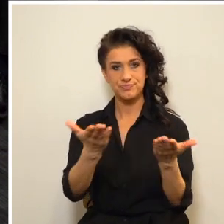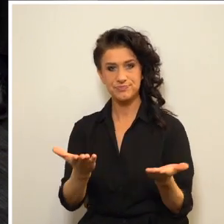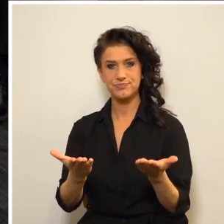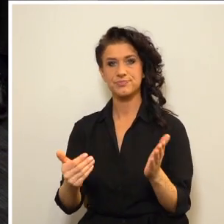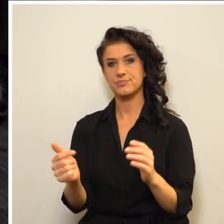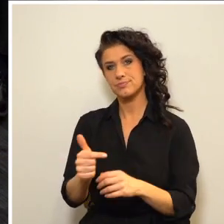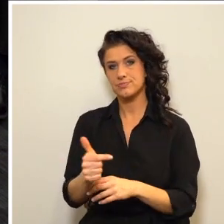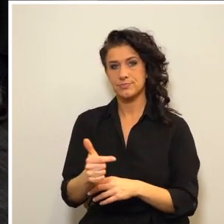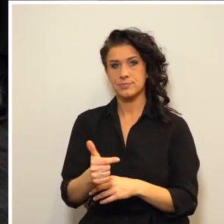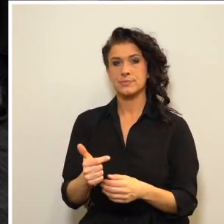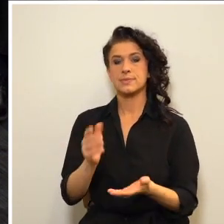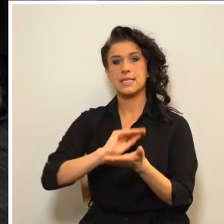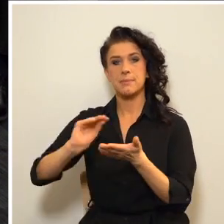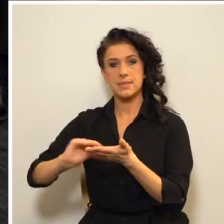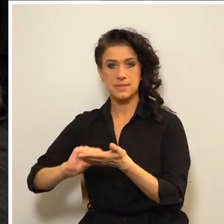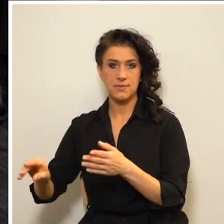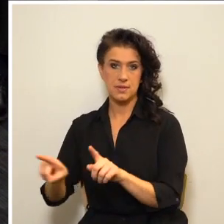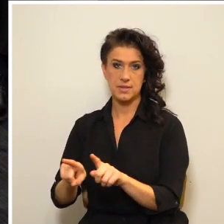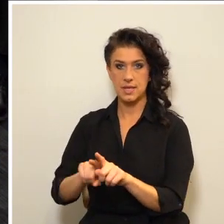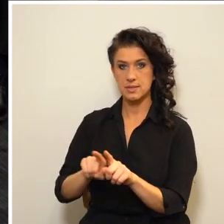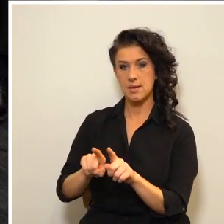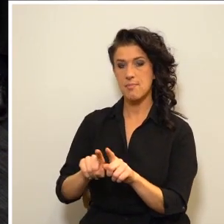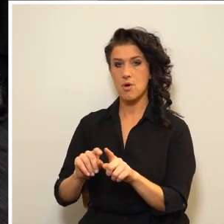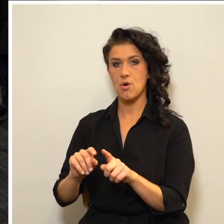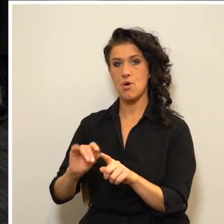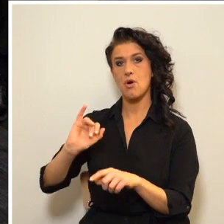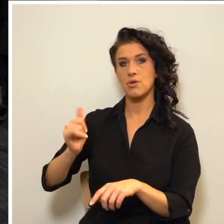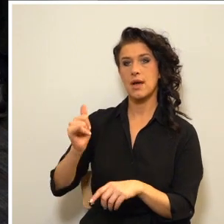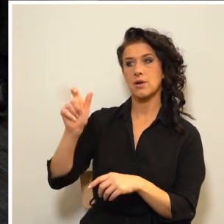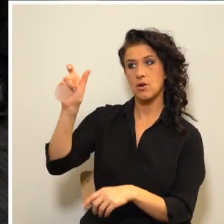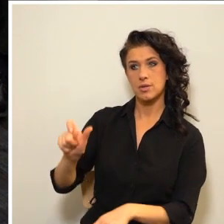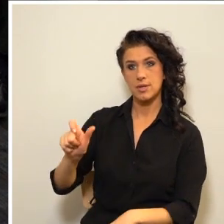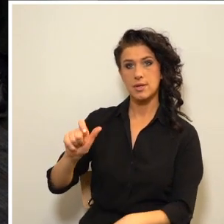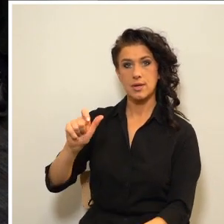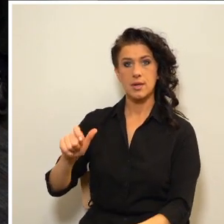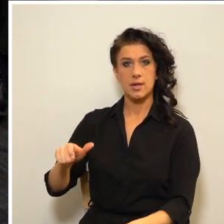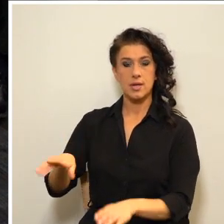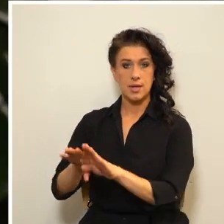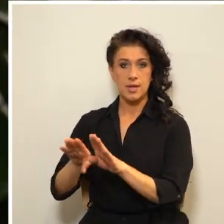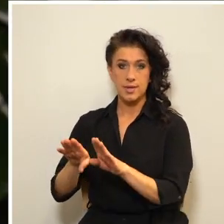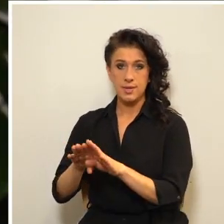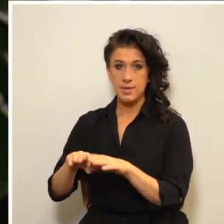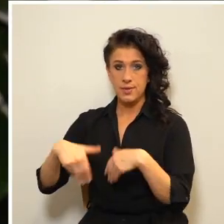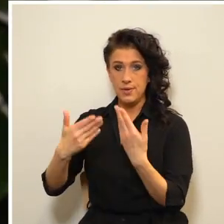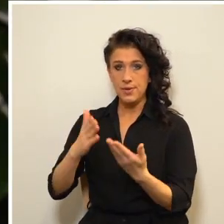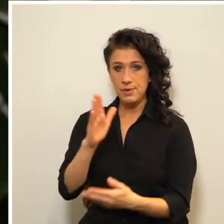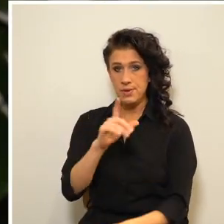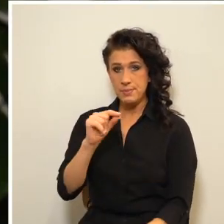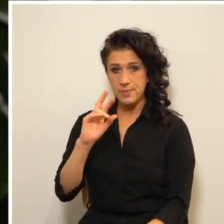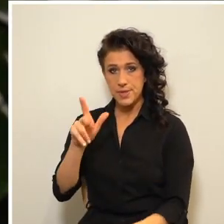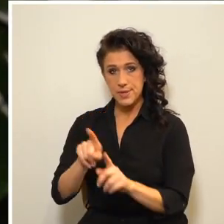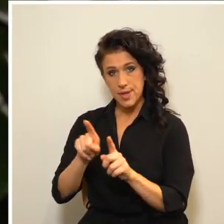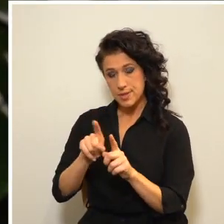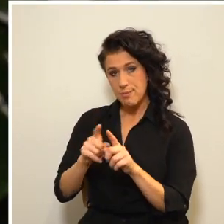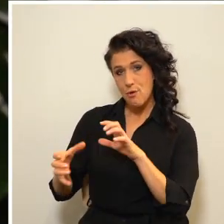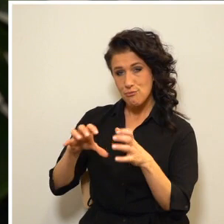do zapisywania się jako do bazy dawców szpiku też możemy